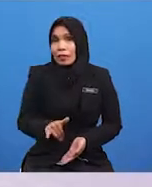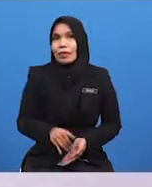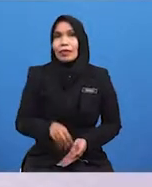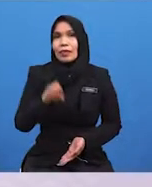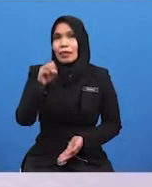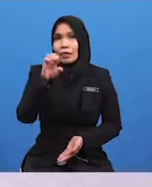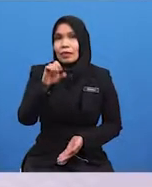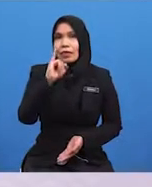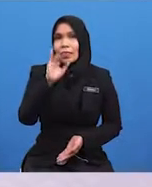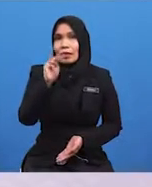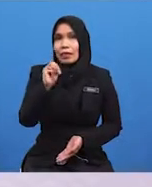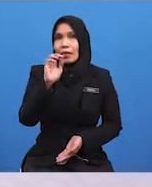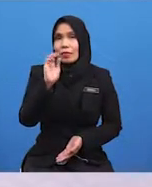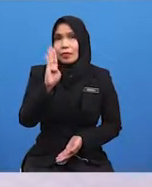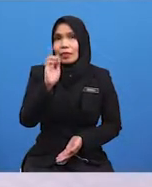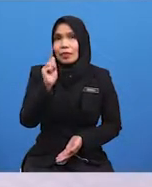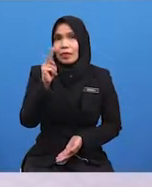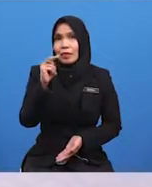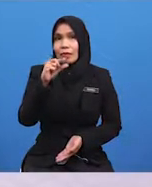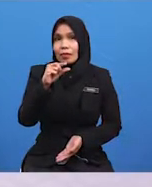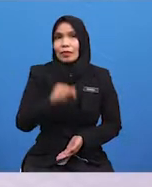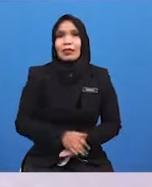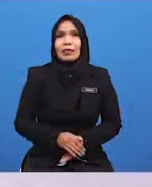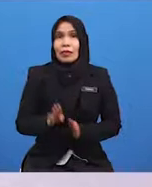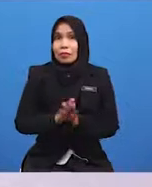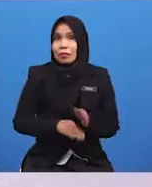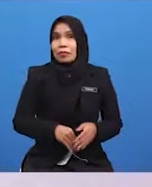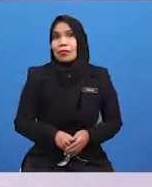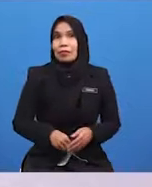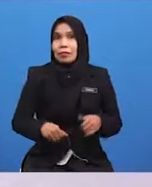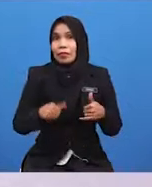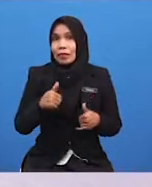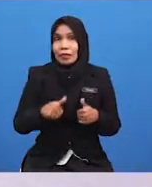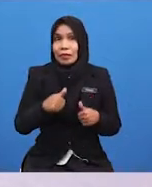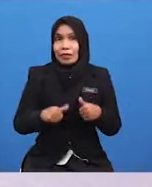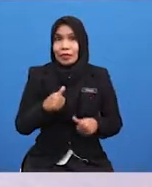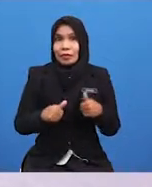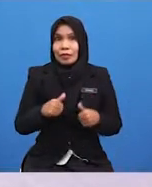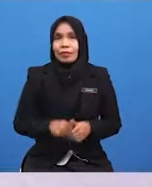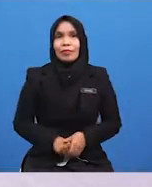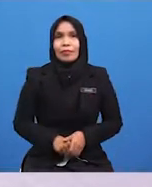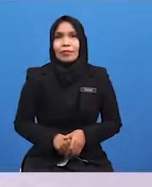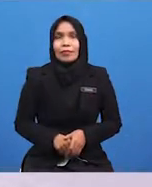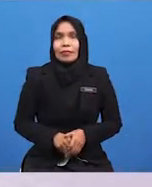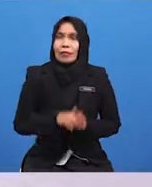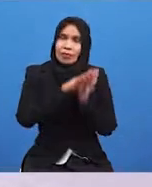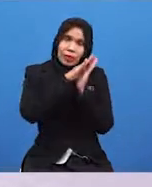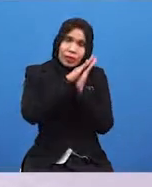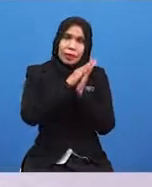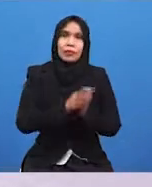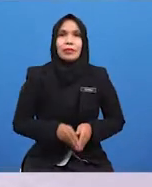bersenam tiduk secukupnya rajin belajar